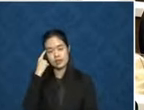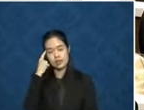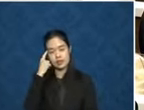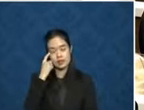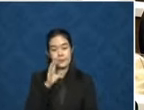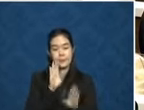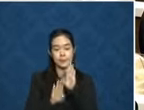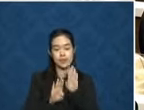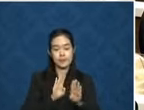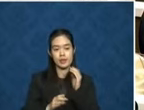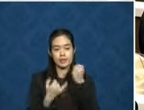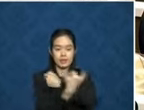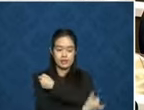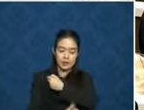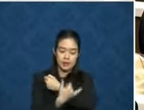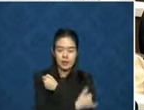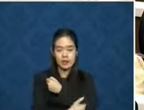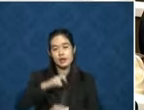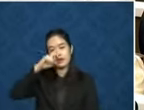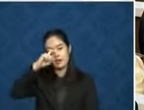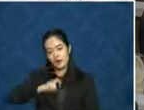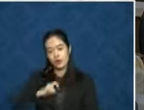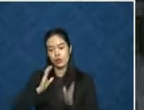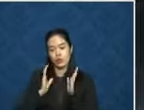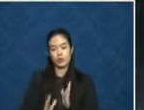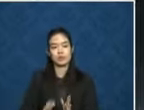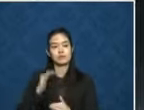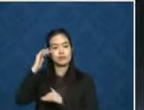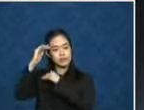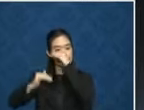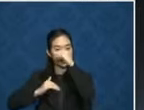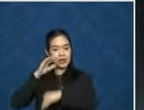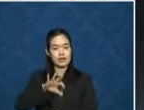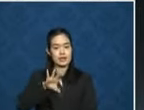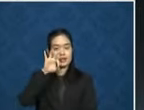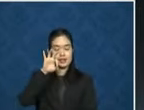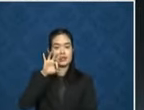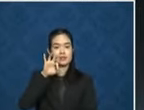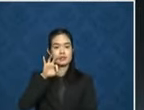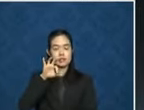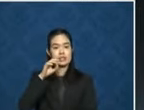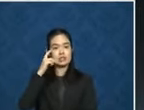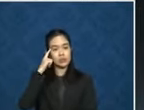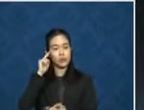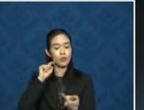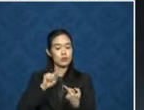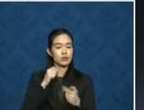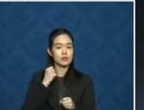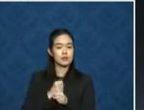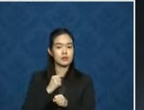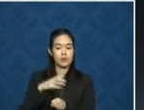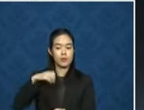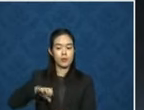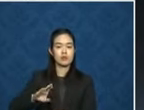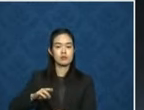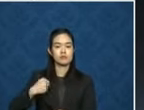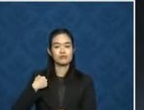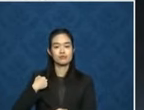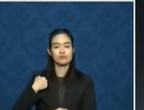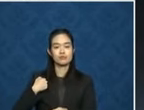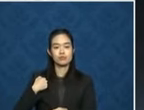ยและต่างประเทศทั้งในมุมของนักพัฒนาและผู้ประกอบการที่เลือกใช้ปัญญาประดิษฐ์เป็นส่วนหนึ่งของธุรกิจนะครับก็ค่อนข้างที่จะเป็นที่ชัดเจ